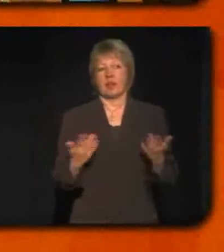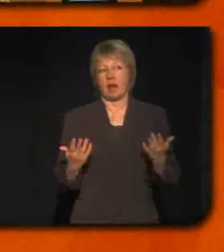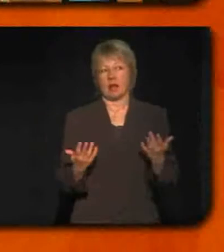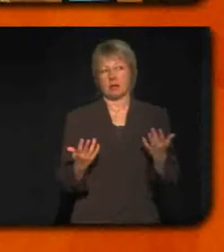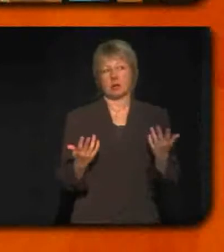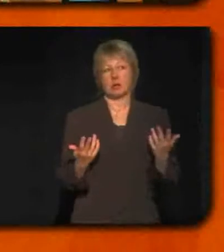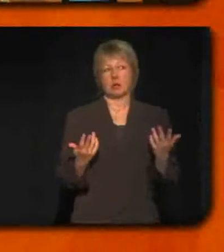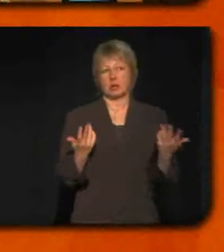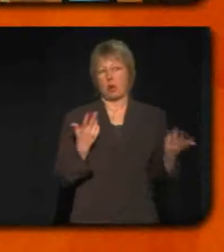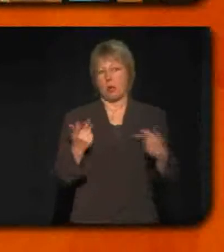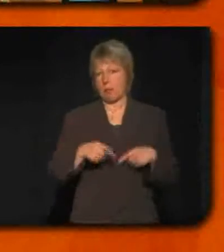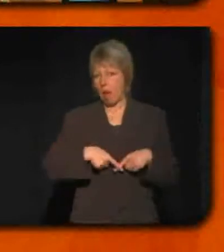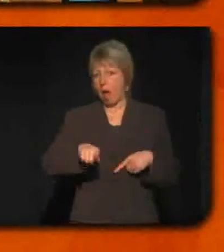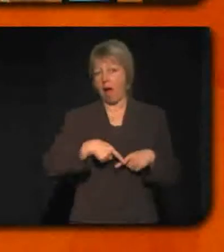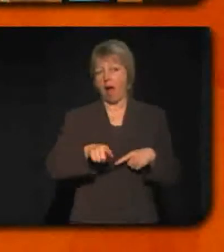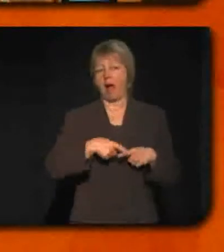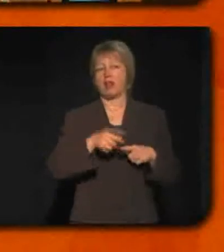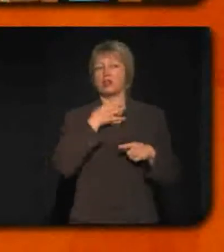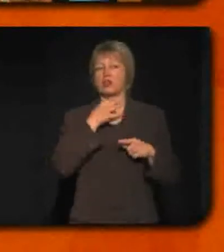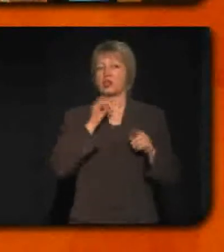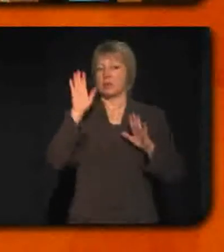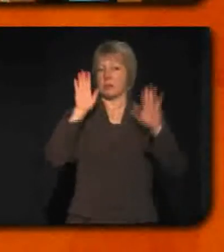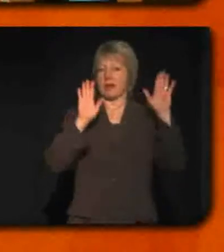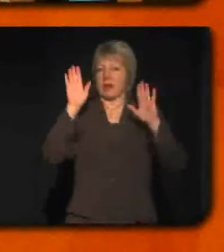Stimmabgabe abgeschlossen werden